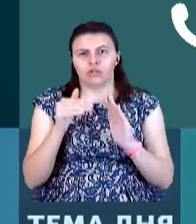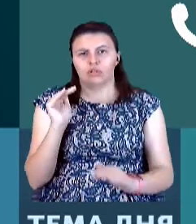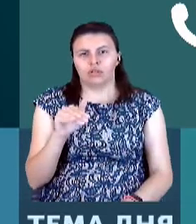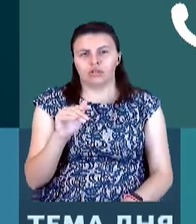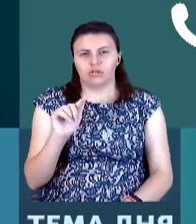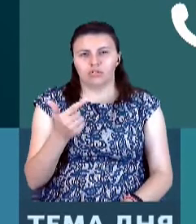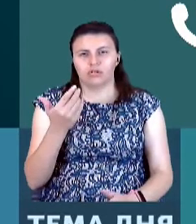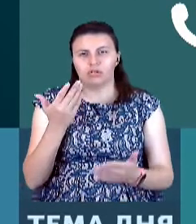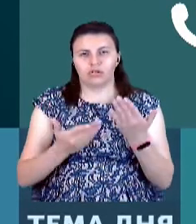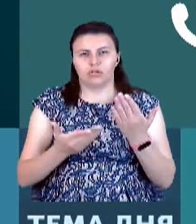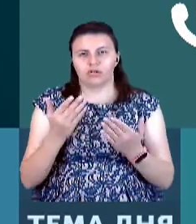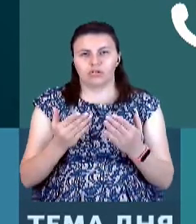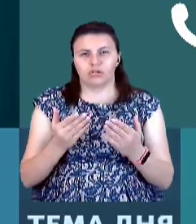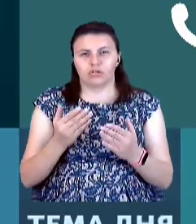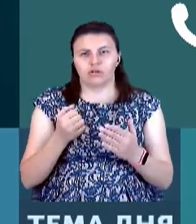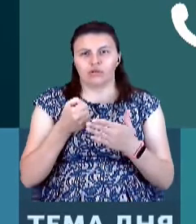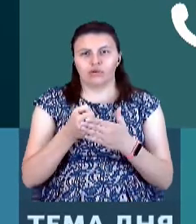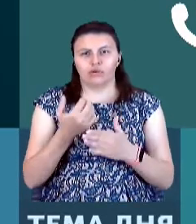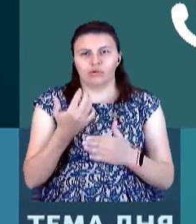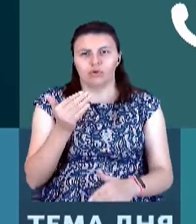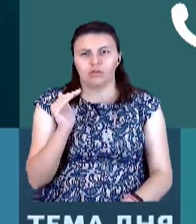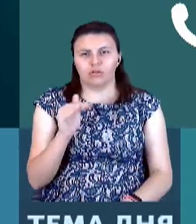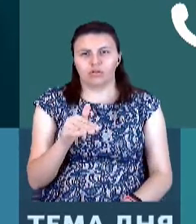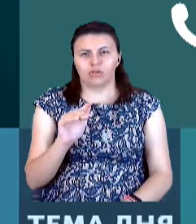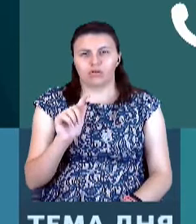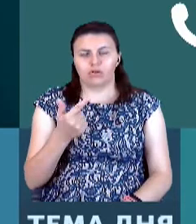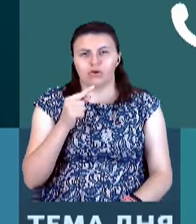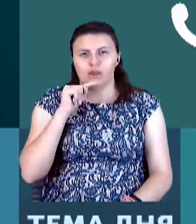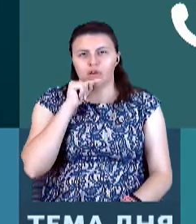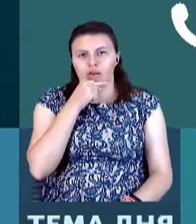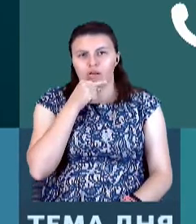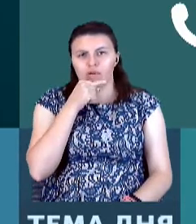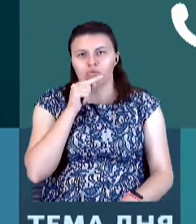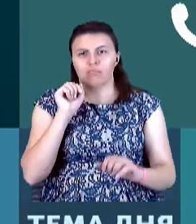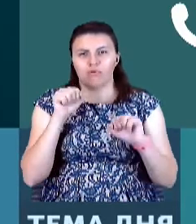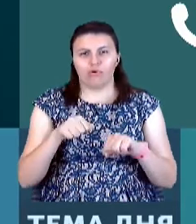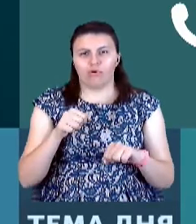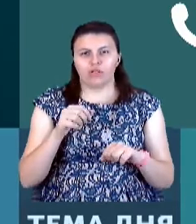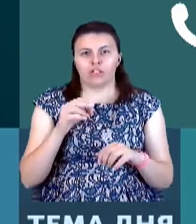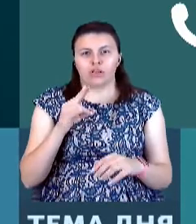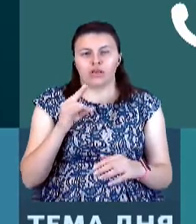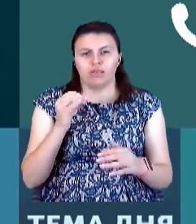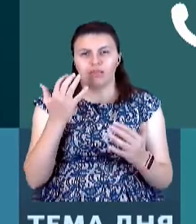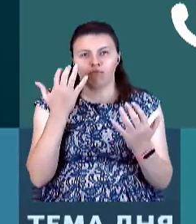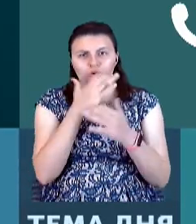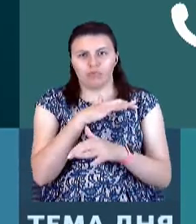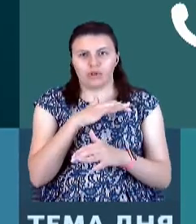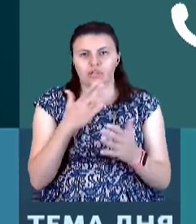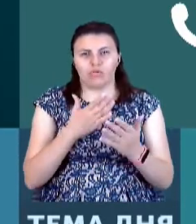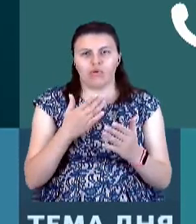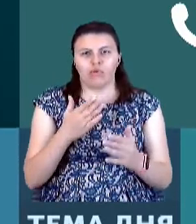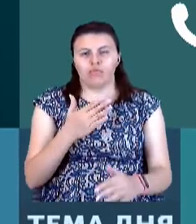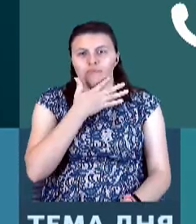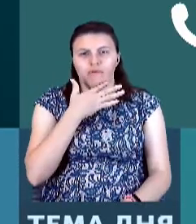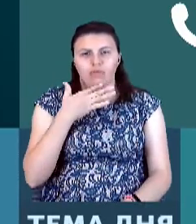якщо підвищення до 5 тисяч гривень, в принципі, економіка, ну, може не дуже і помітить, да, тобто якогось великого зростання цін,